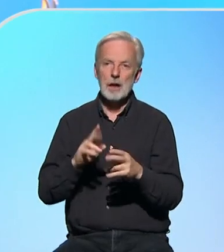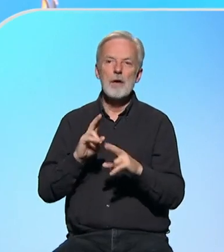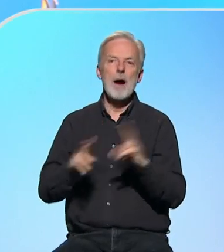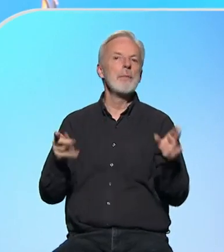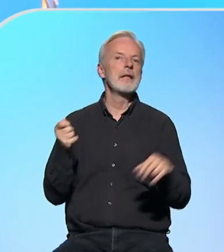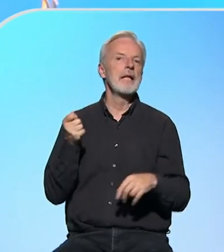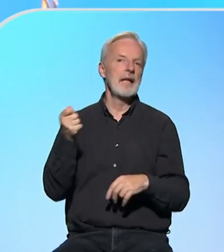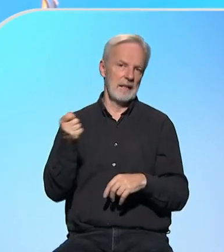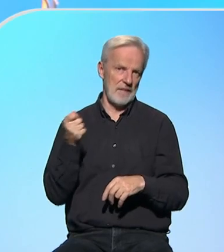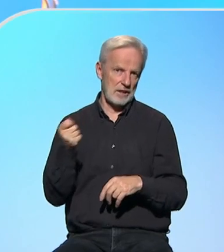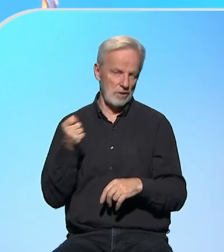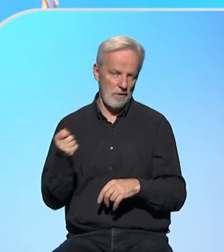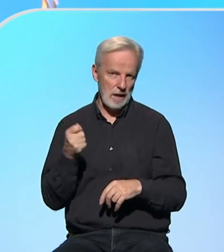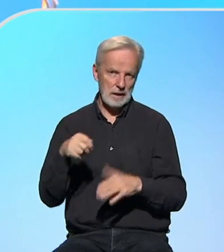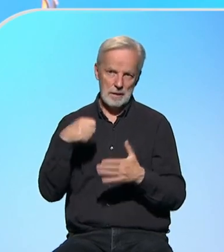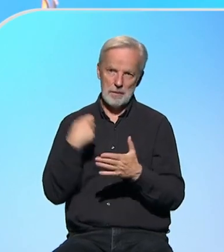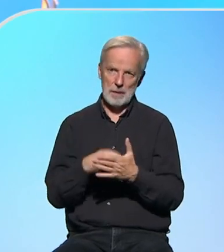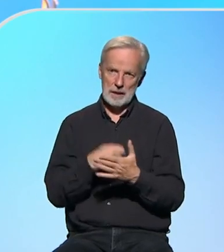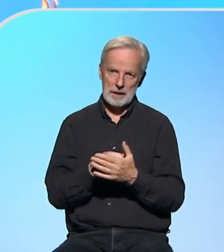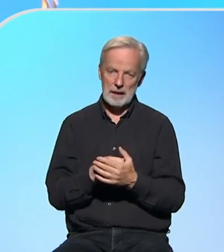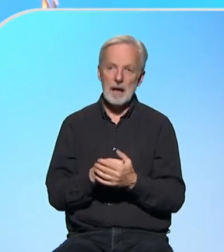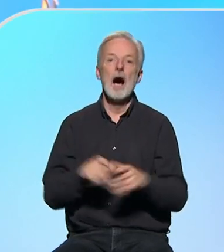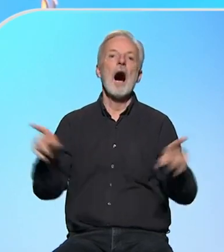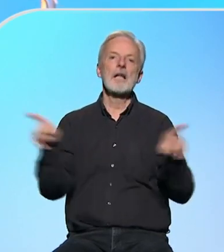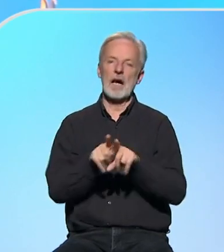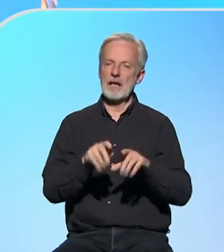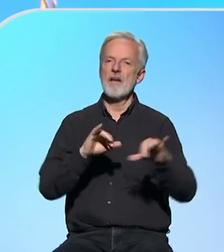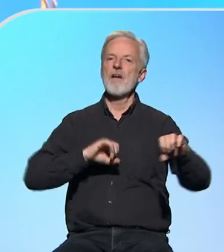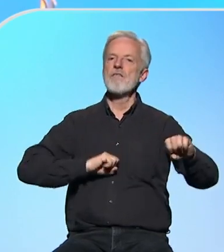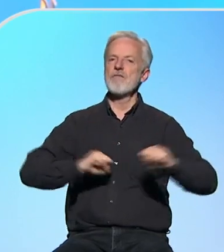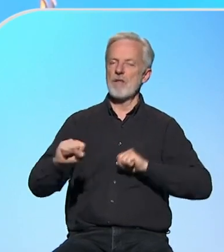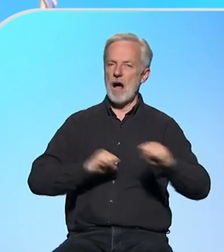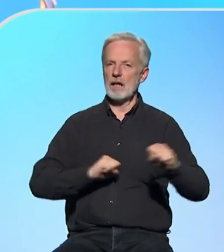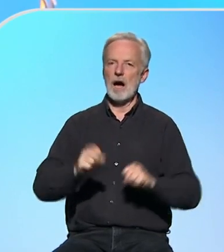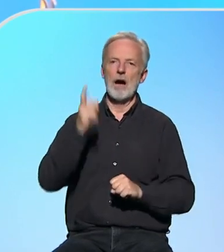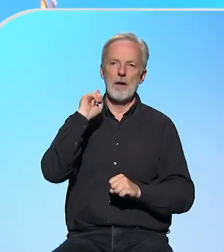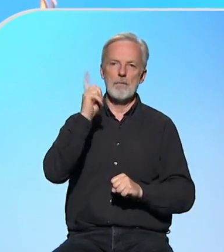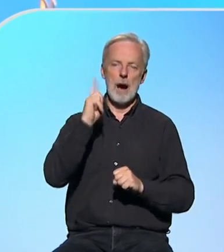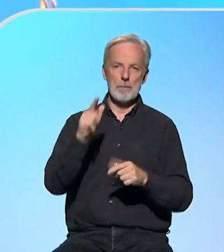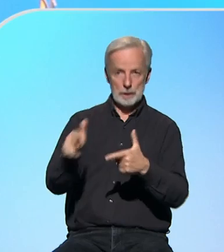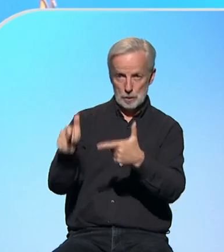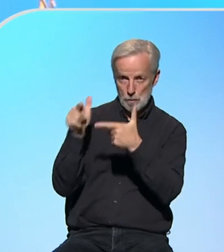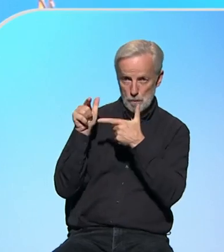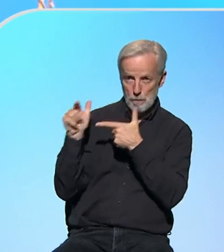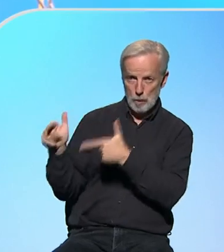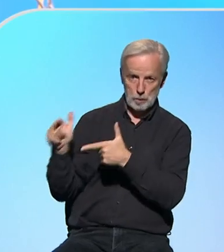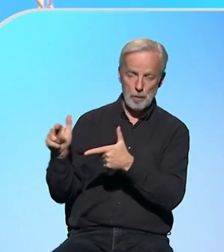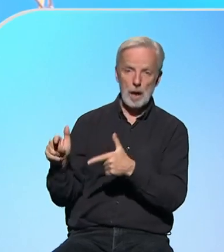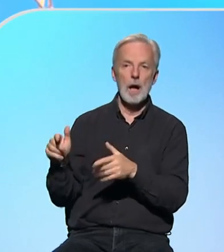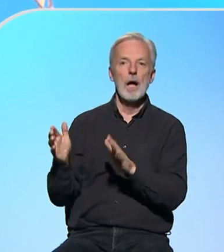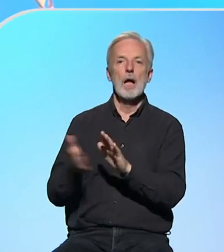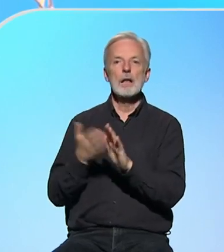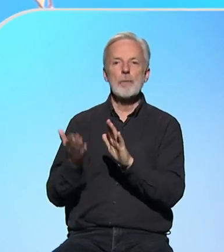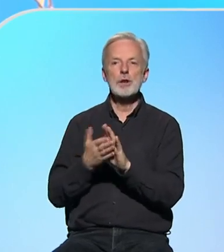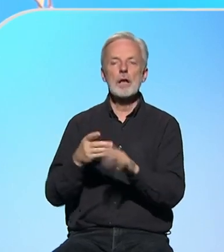rozhodně bylo velice ku prospěchu, kdyby se k tomu i vláda postavila nějakým způsobem, například nějakým způsobem zvýhodnit půjčky na